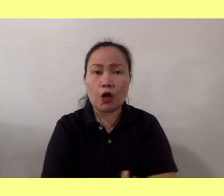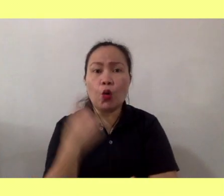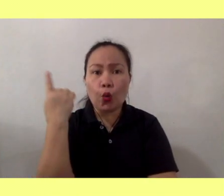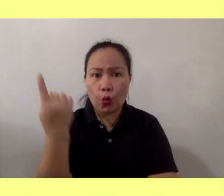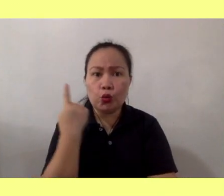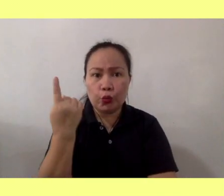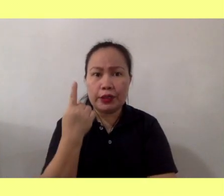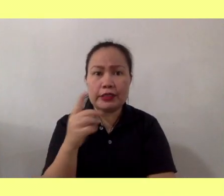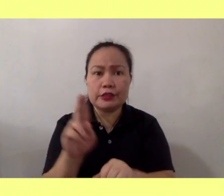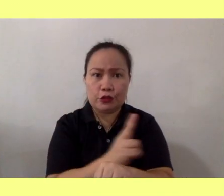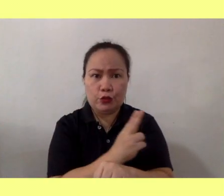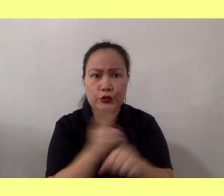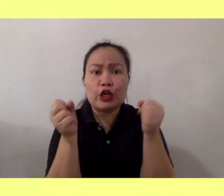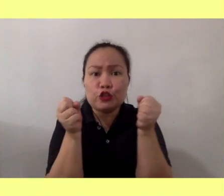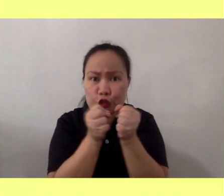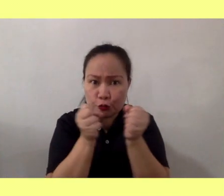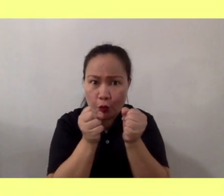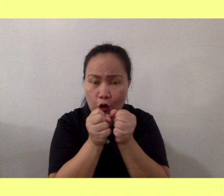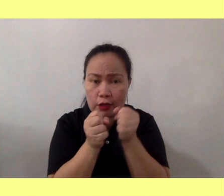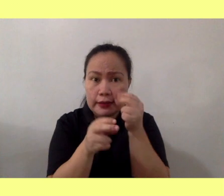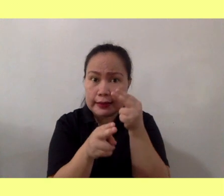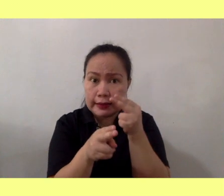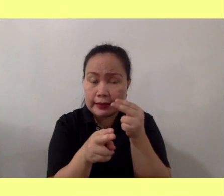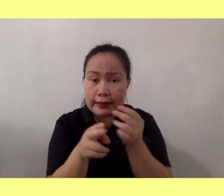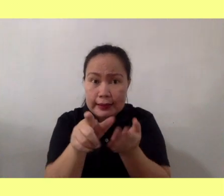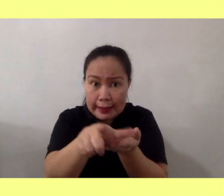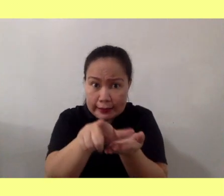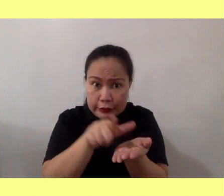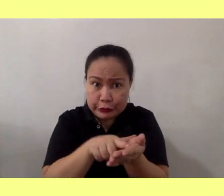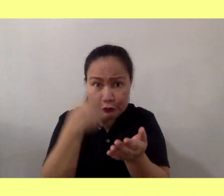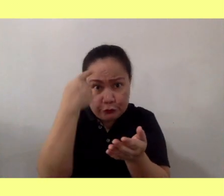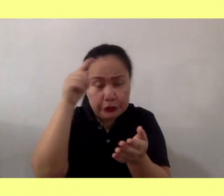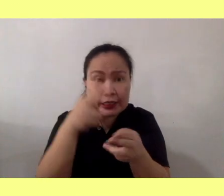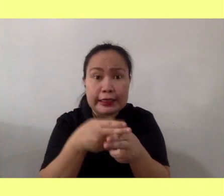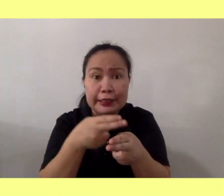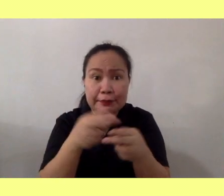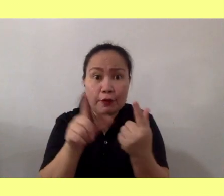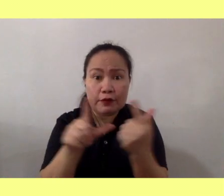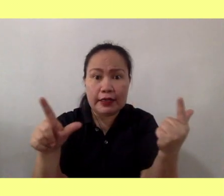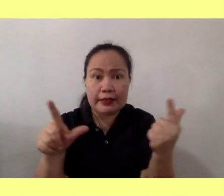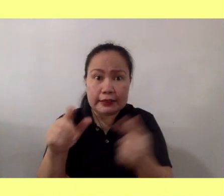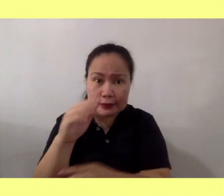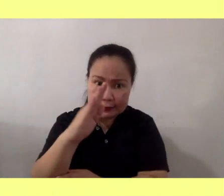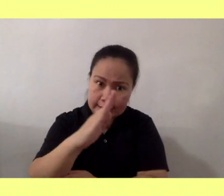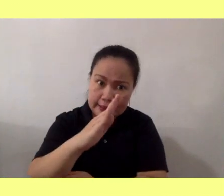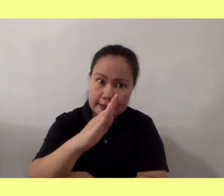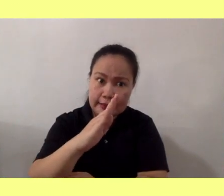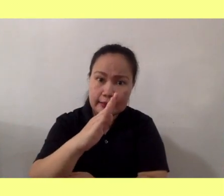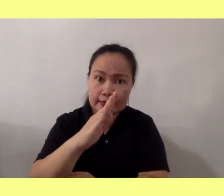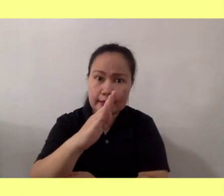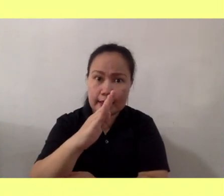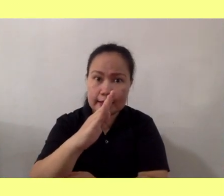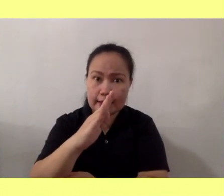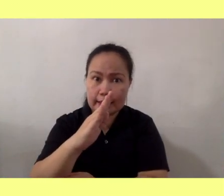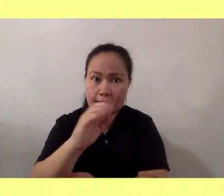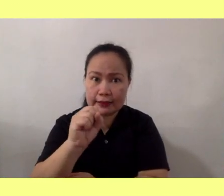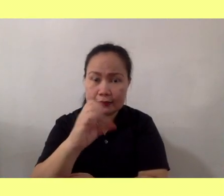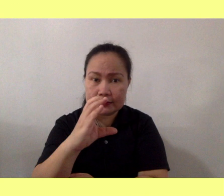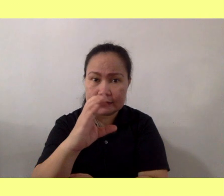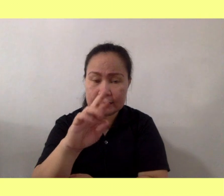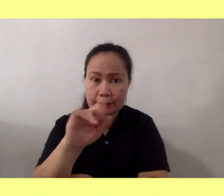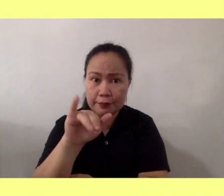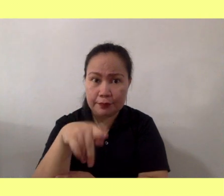ng line, always use single lowercase. Pag sinabing script, ito yung parang may arte yung letter mo. Parang may